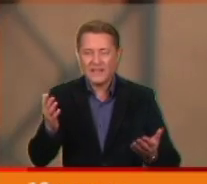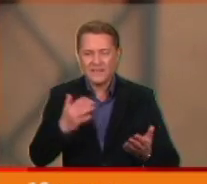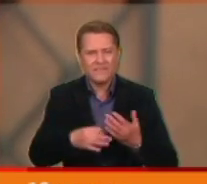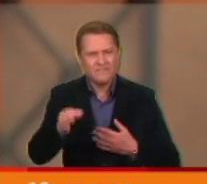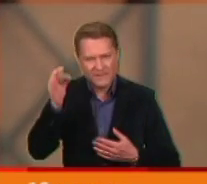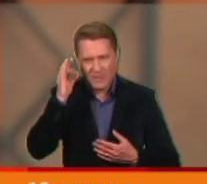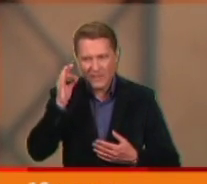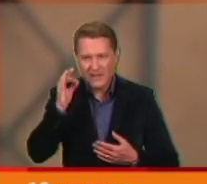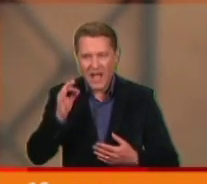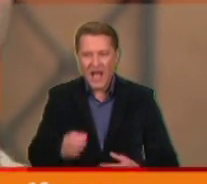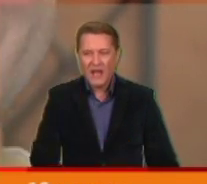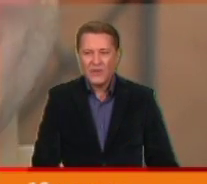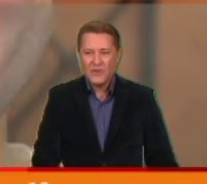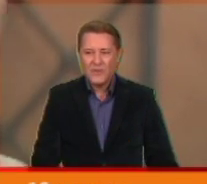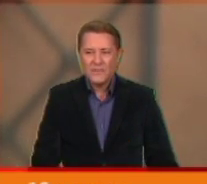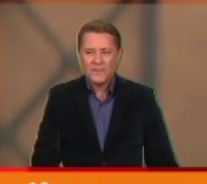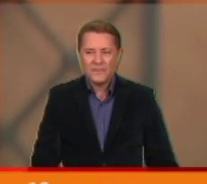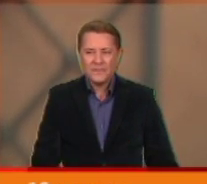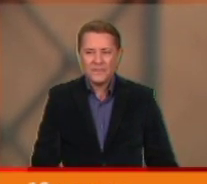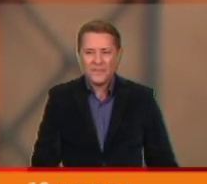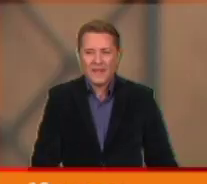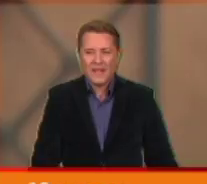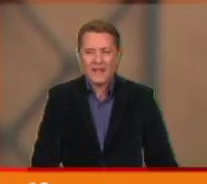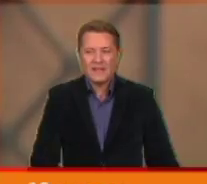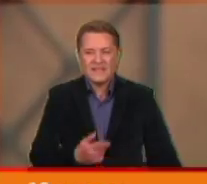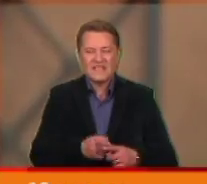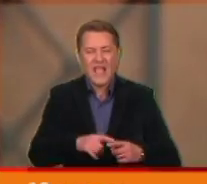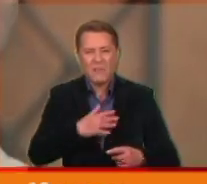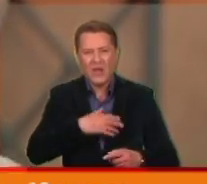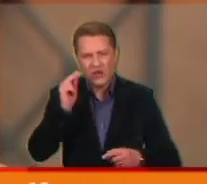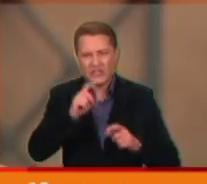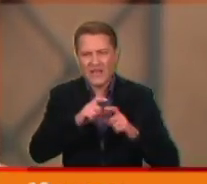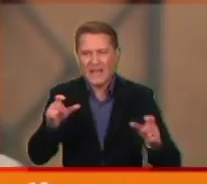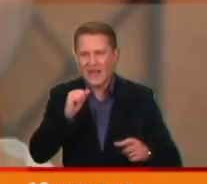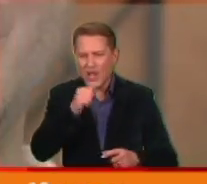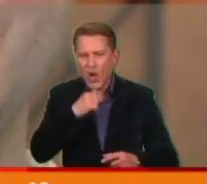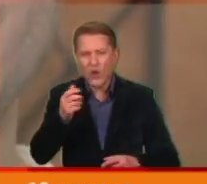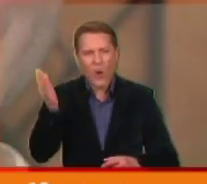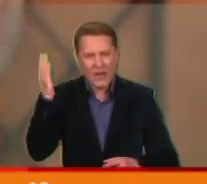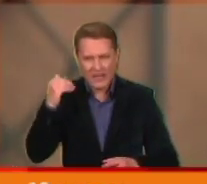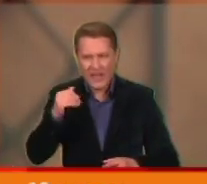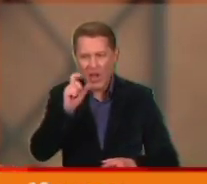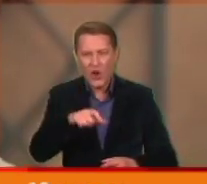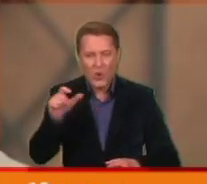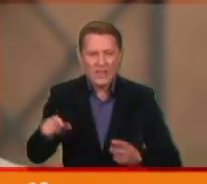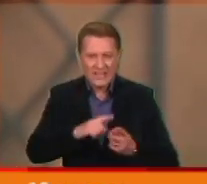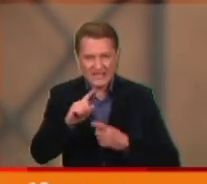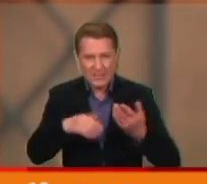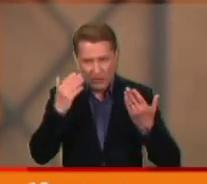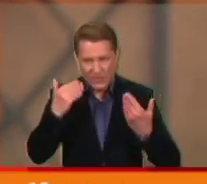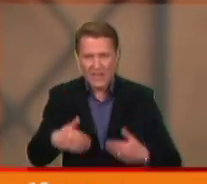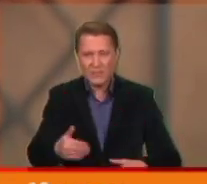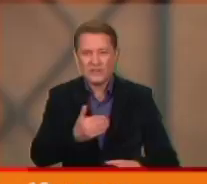а з хіт-парадів там моїх шкільних років люди змінюють імідж,